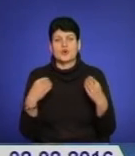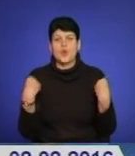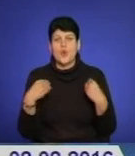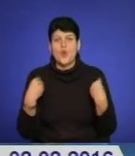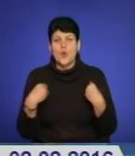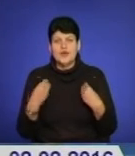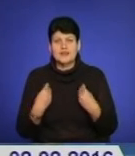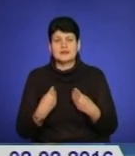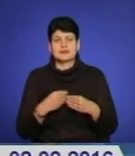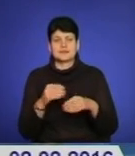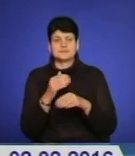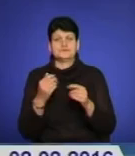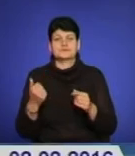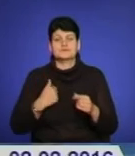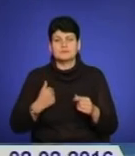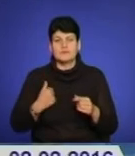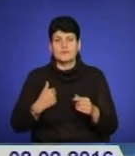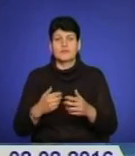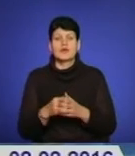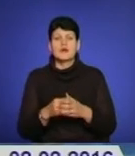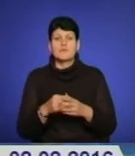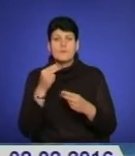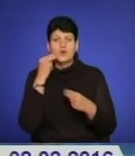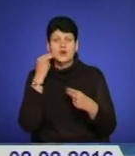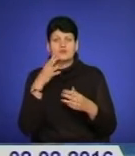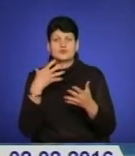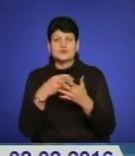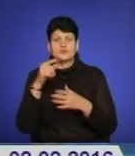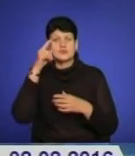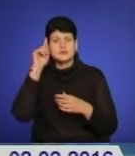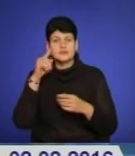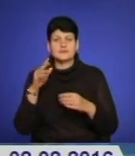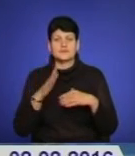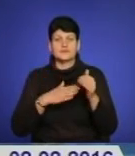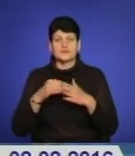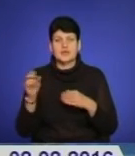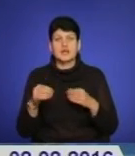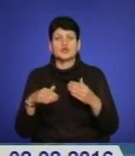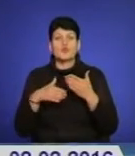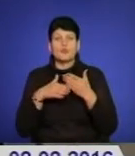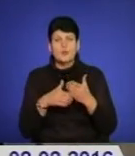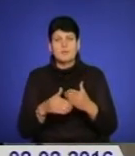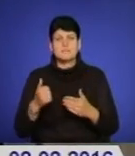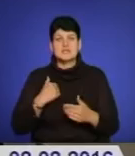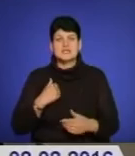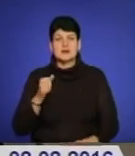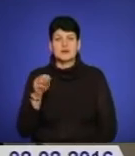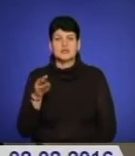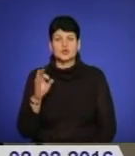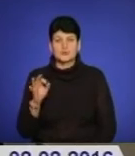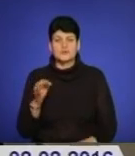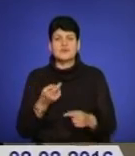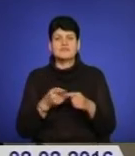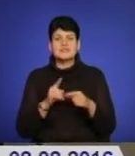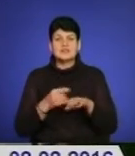майбутні кравці виготовляють на практичних заняттях, вдосконалюють свої навички і допомагають бійцям АТО. У цей нелегкий